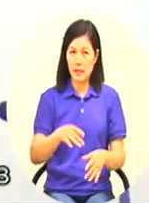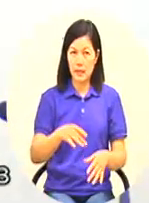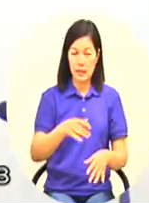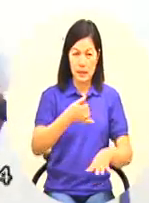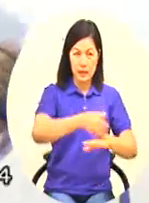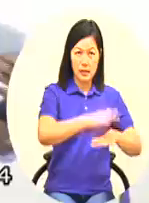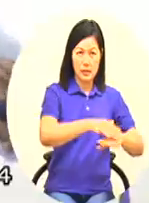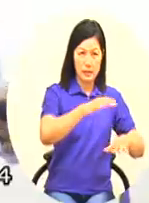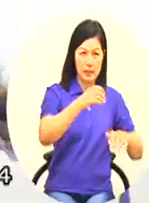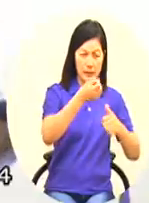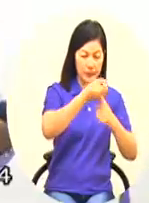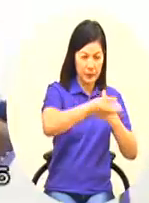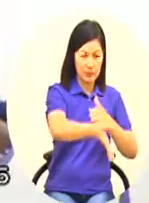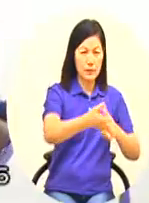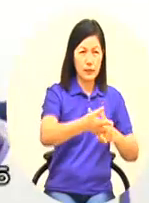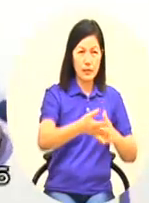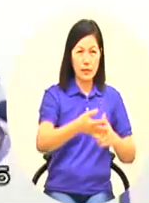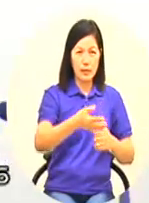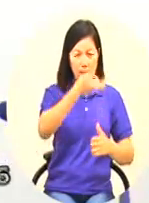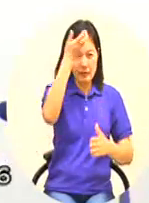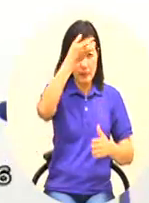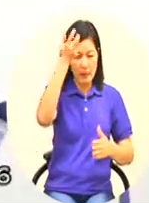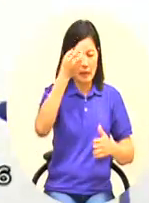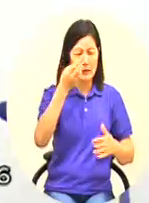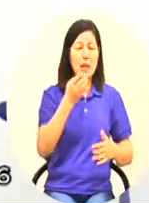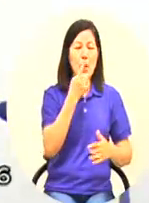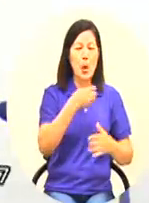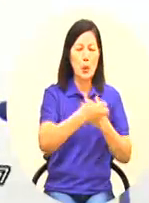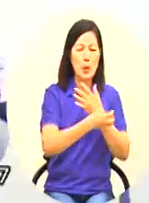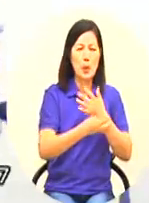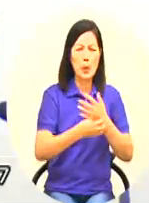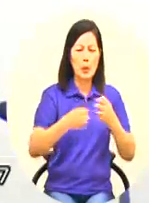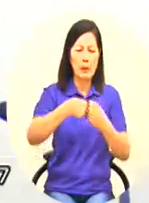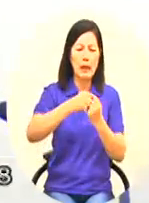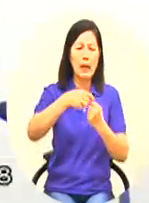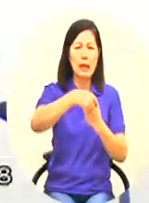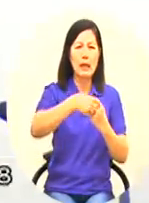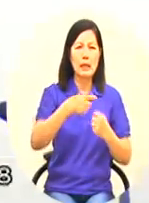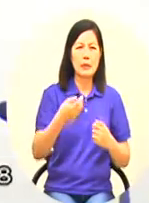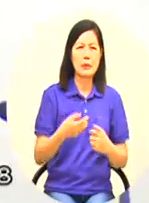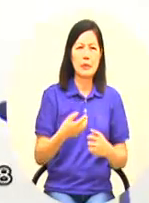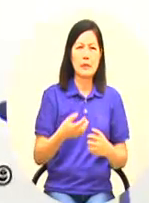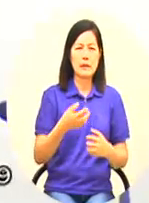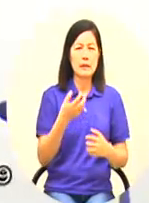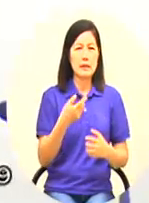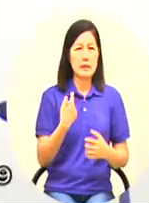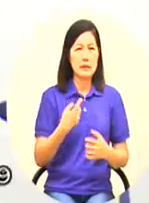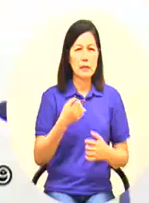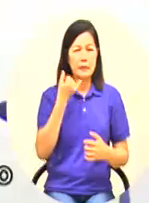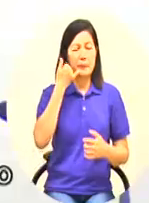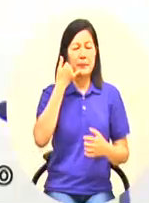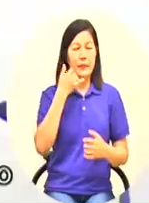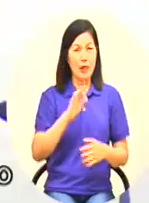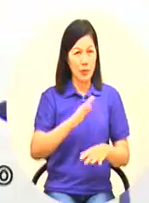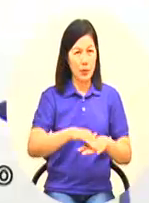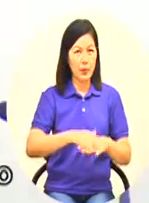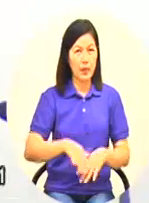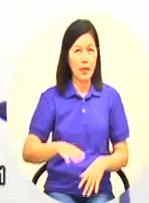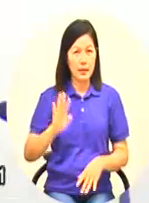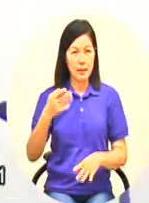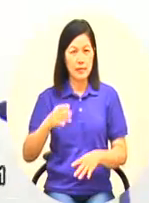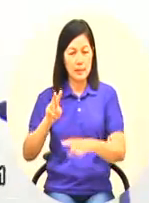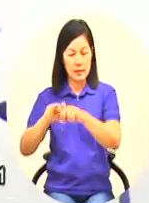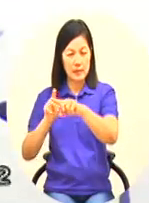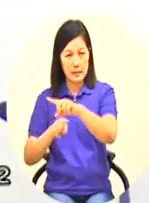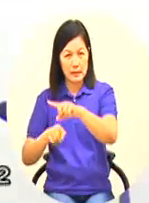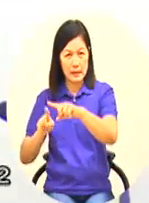子，然后会发烧，或者是骨头会酸酸的。但是这个卡兹病毒，它也是由那